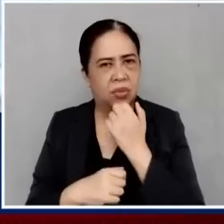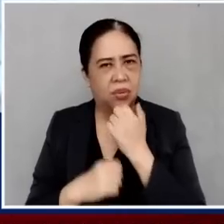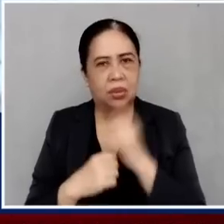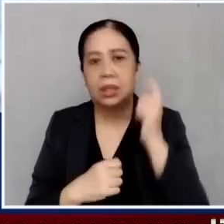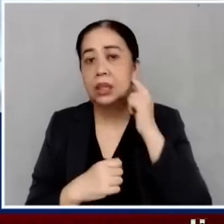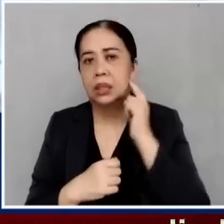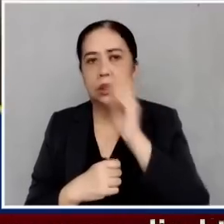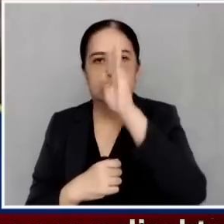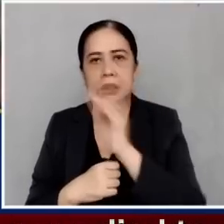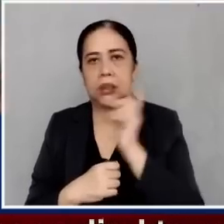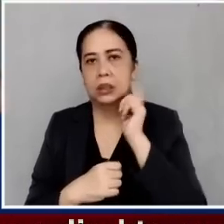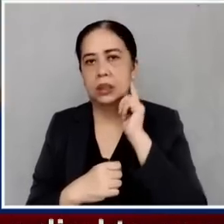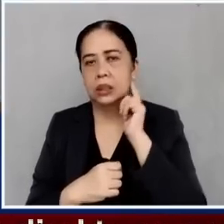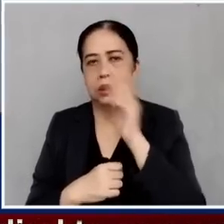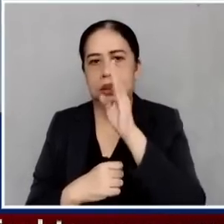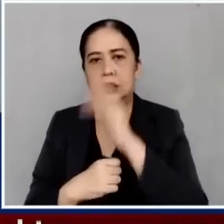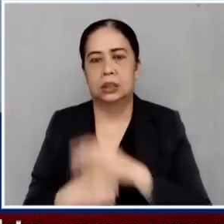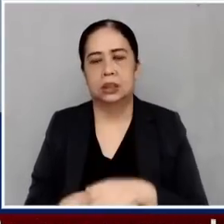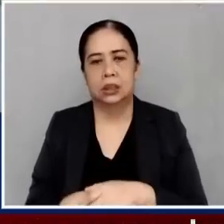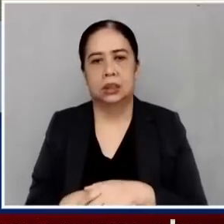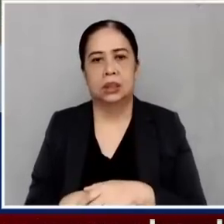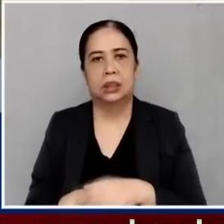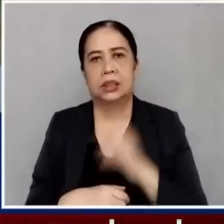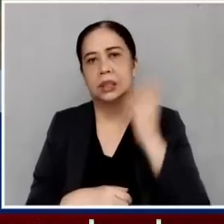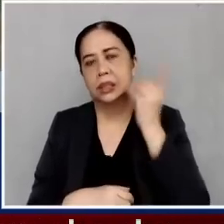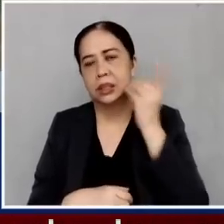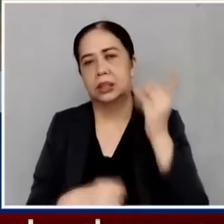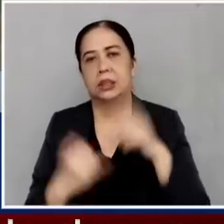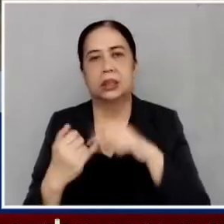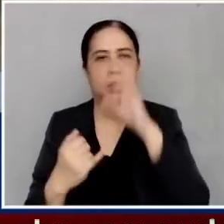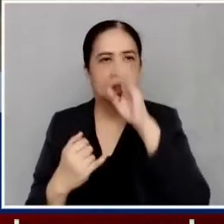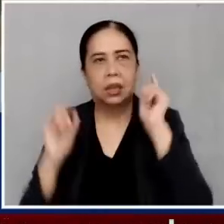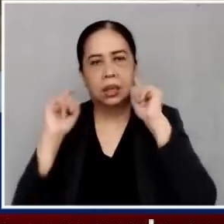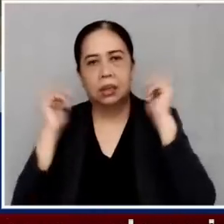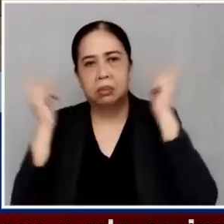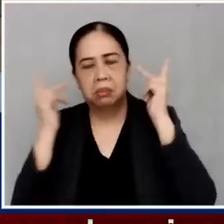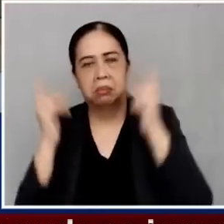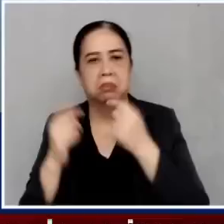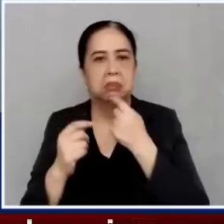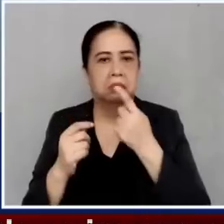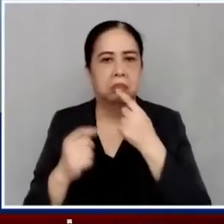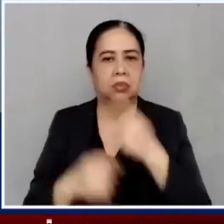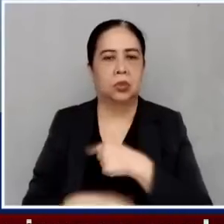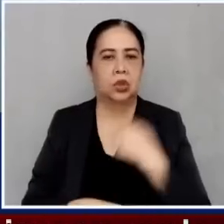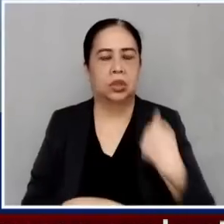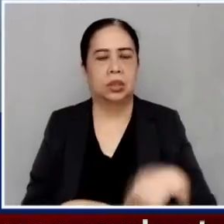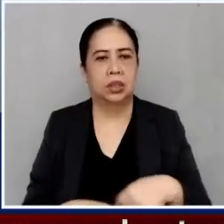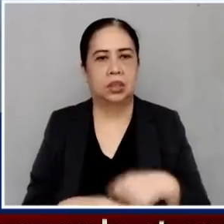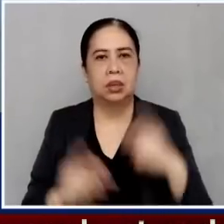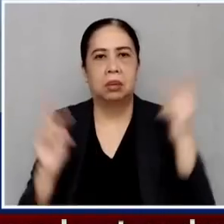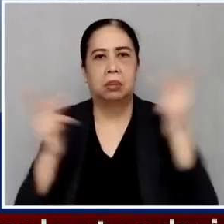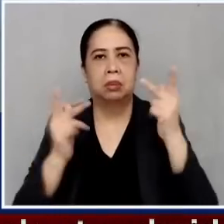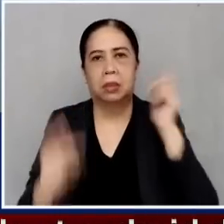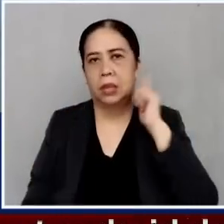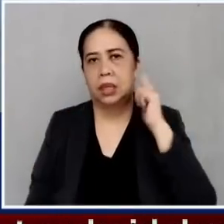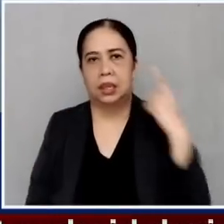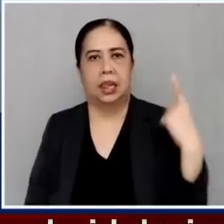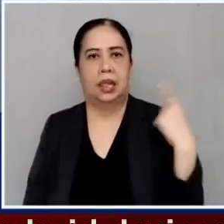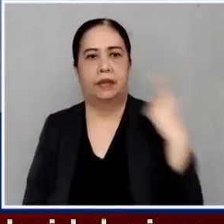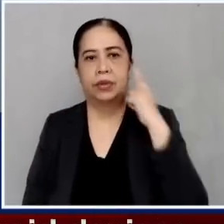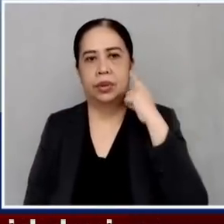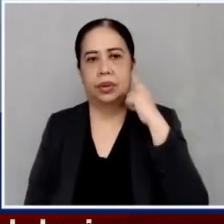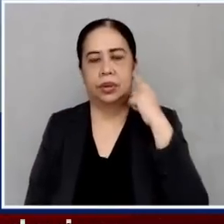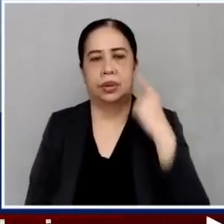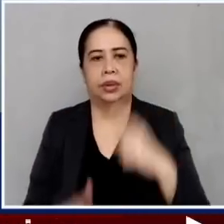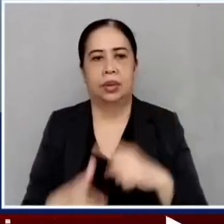the ears daw. Sakit sa ngipin at tenga rin ang iniinda ng isa pang lalaking Chinese. Sakit daw yung left teeth niya, tapos meron